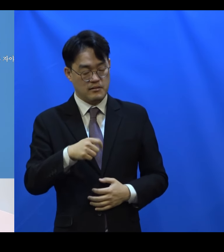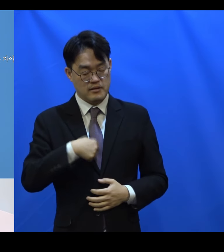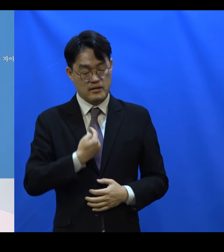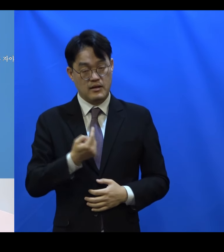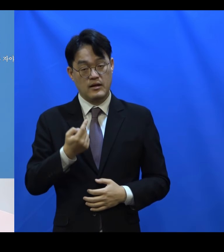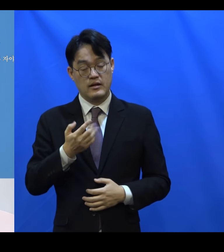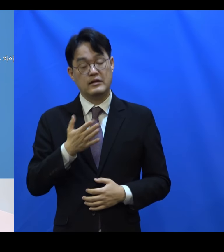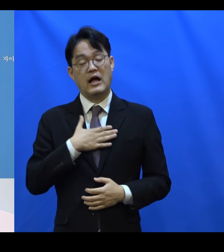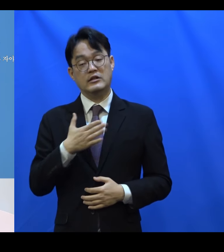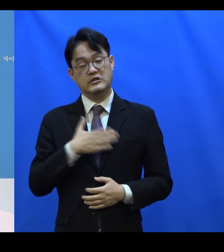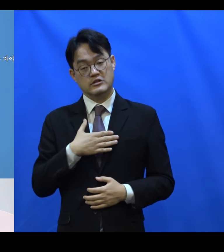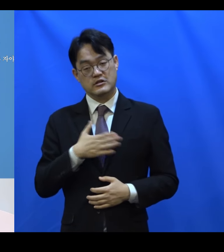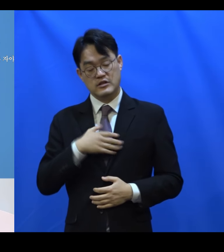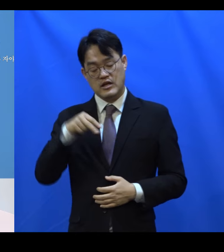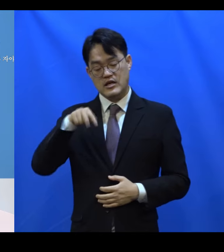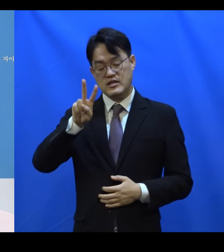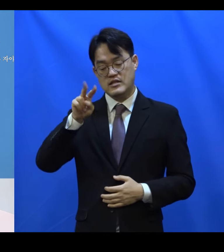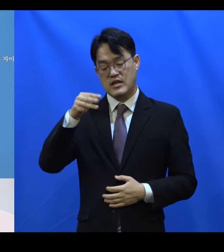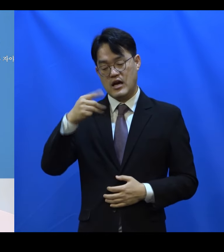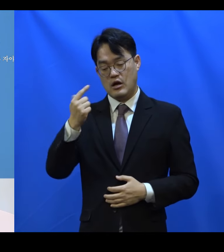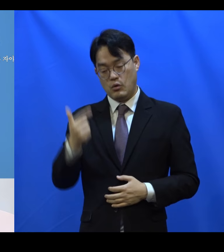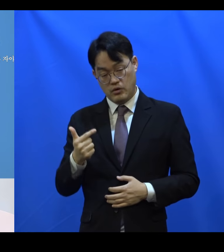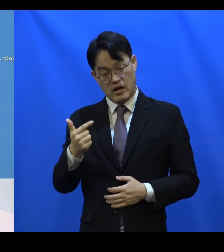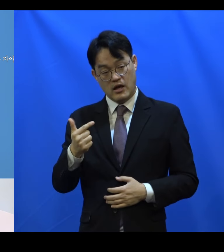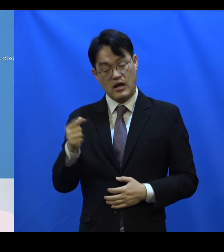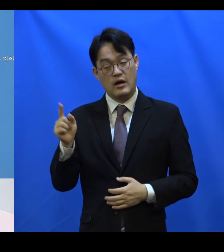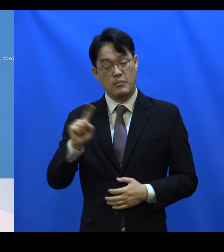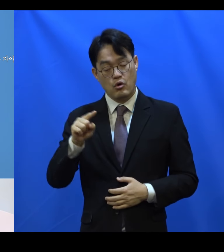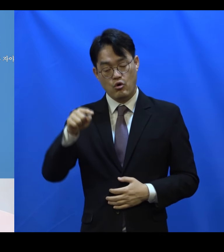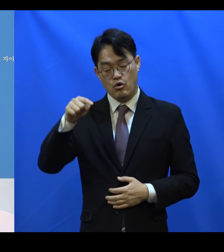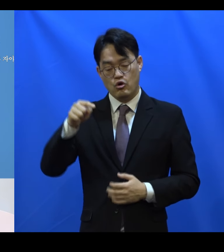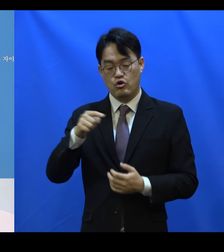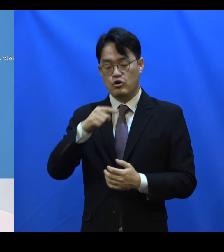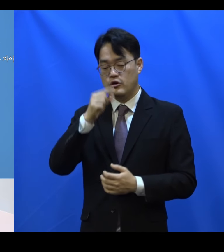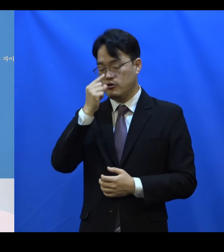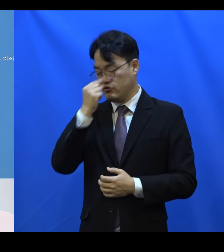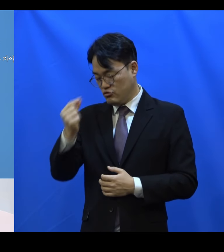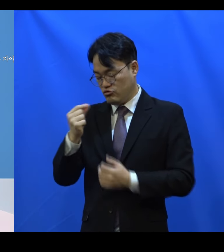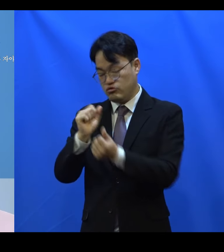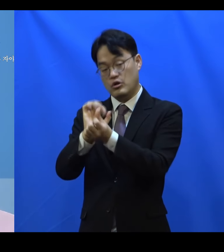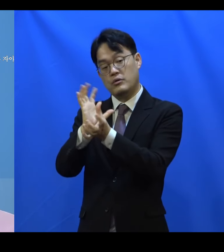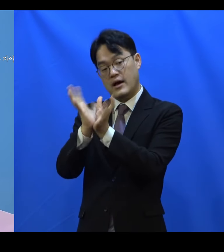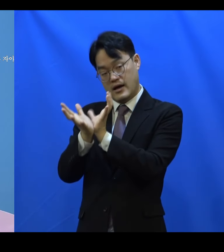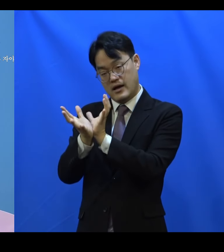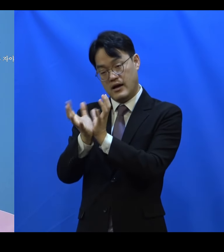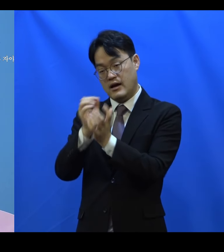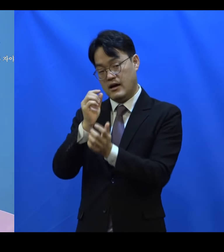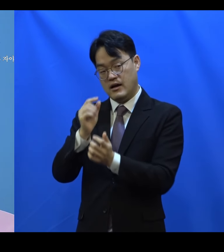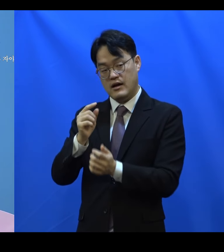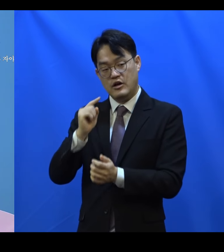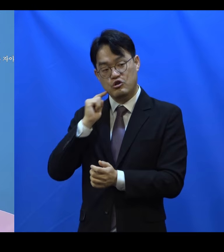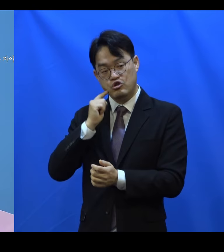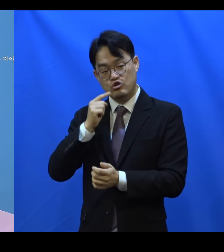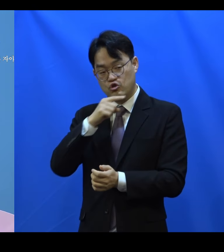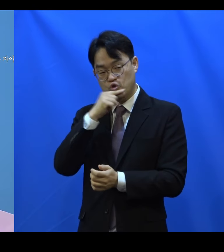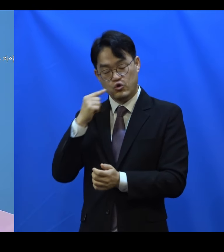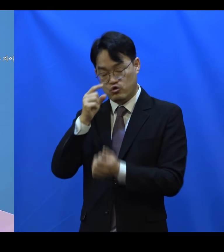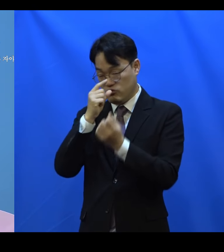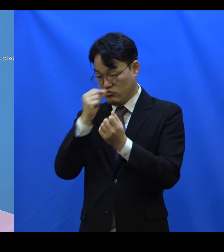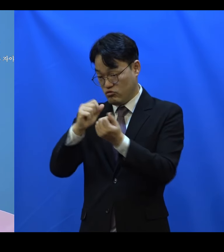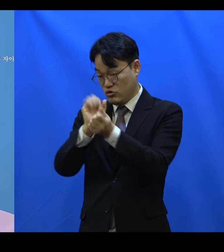골짜기의 백합화로구나. 이 신랑이 자기 자신을 향해 한 말이. 여러분이 아가스를 읽다